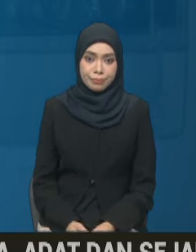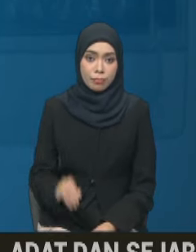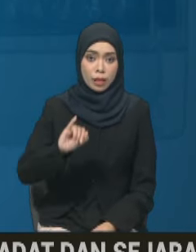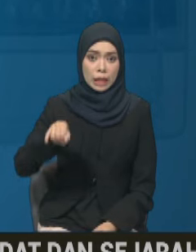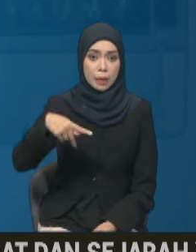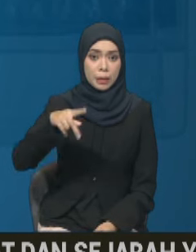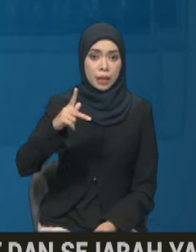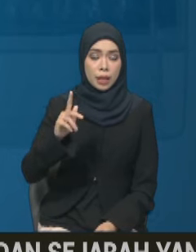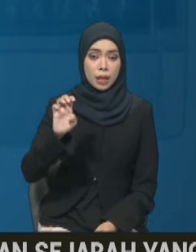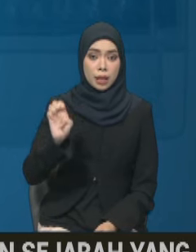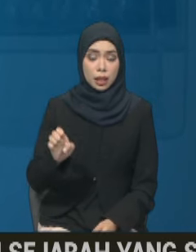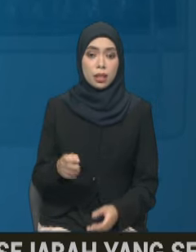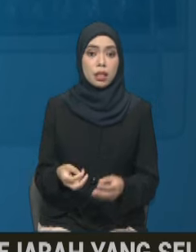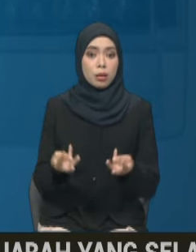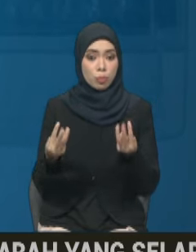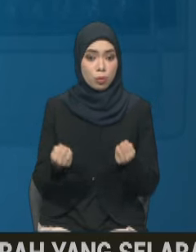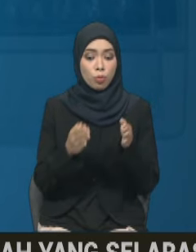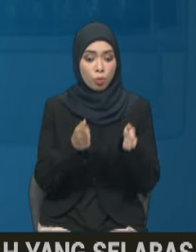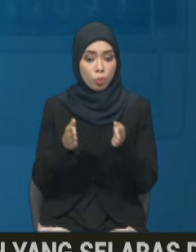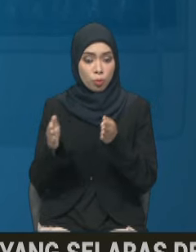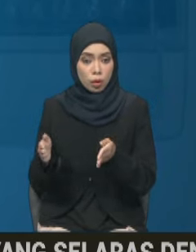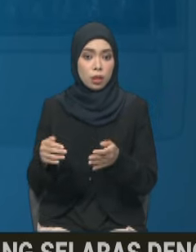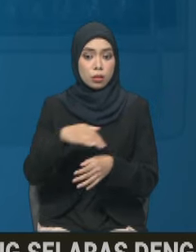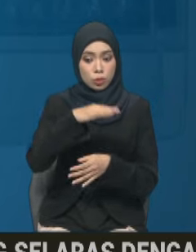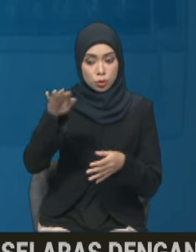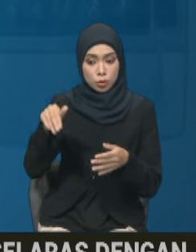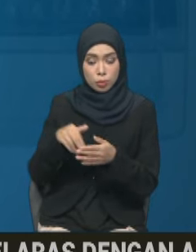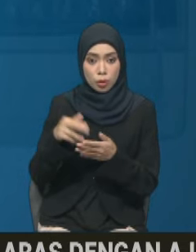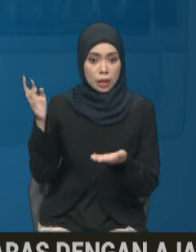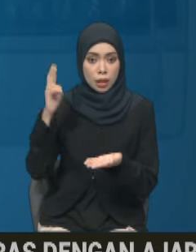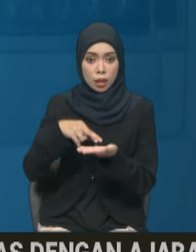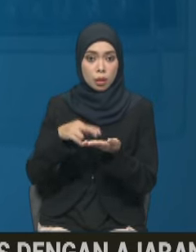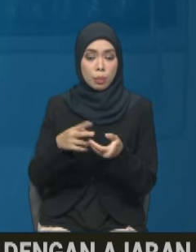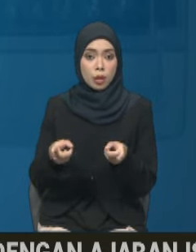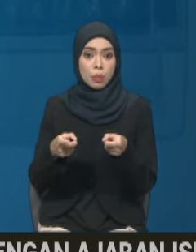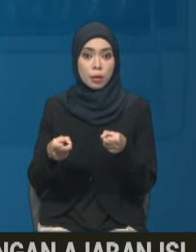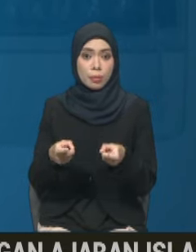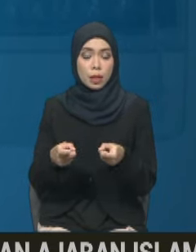JPKI meminta orang ramai untuk membuat pendaftaran dengan segera bagi penggantian meter kepada